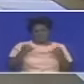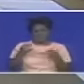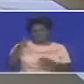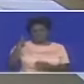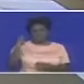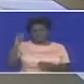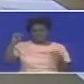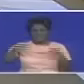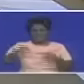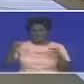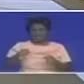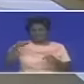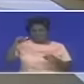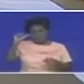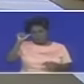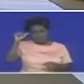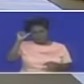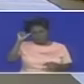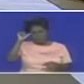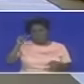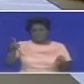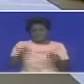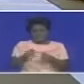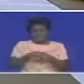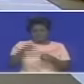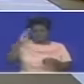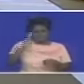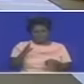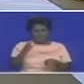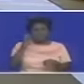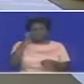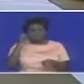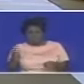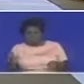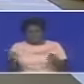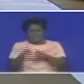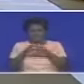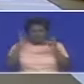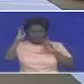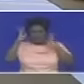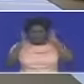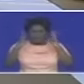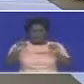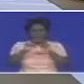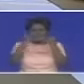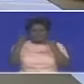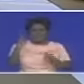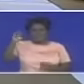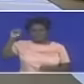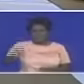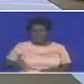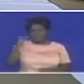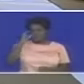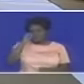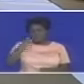KTN Leo. Na mtazamaji, ni siku ambayo huzuni na wasiwasi umetanda nchini Afrika Sudan Kusini